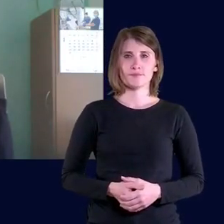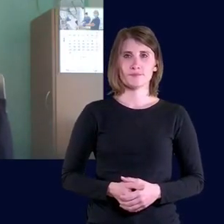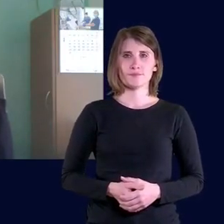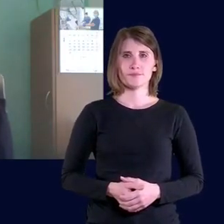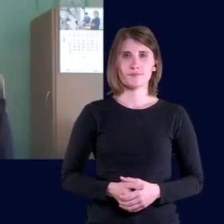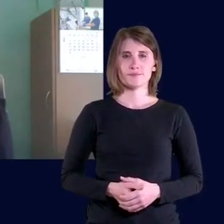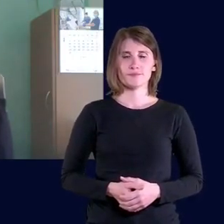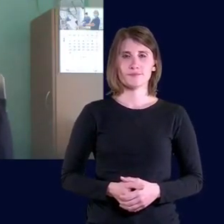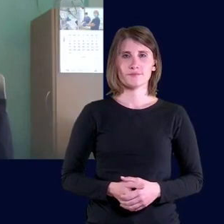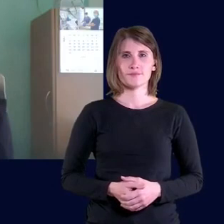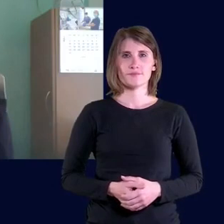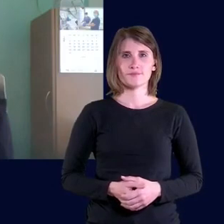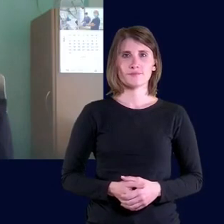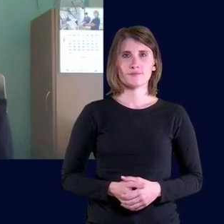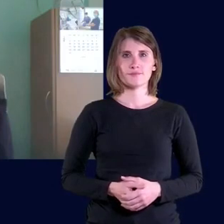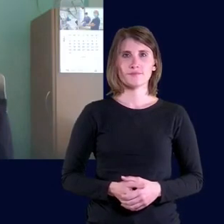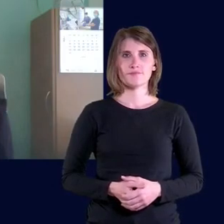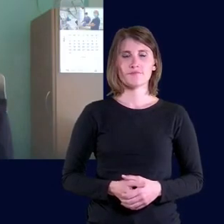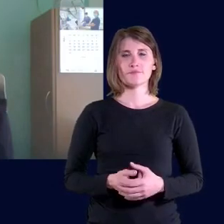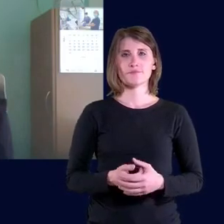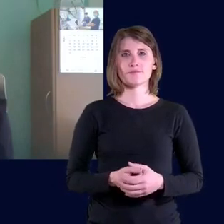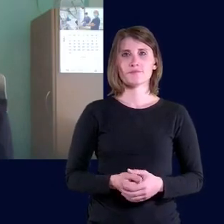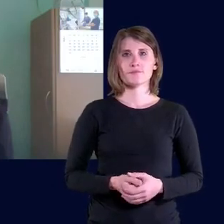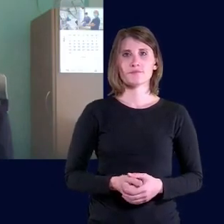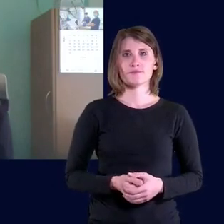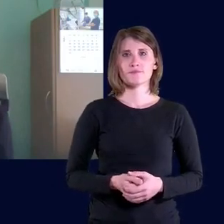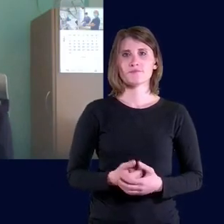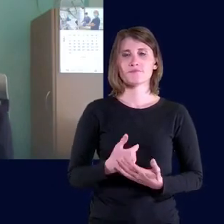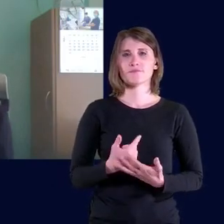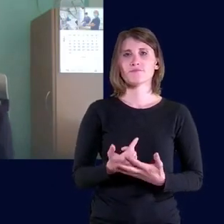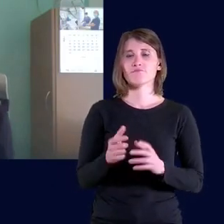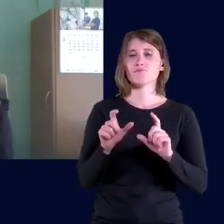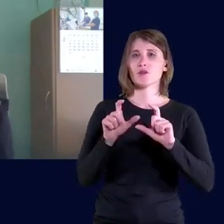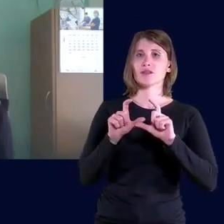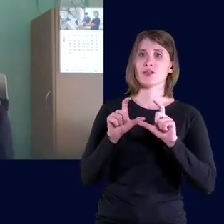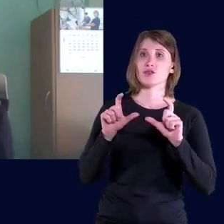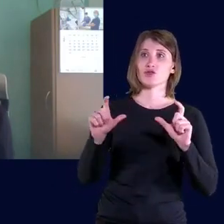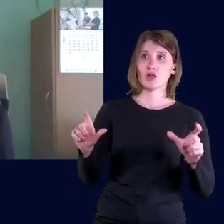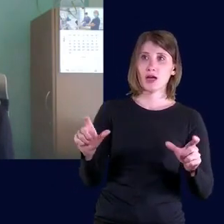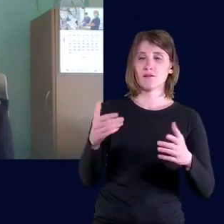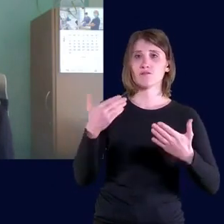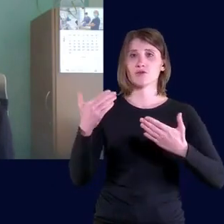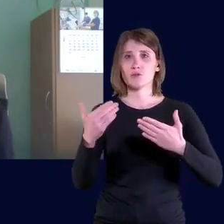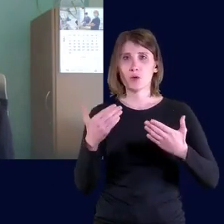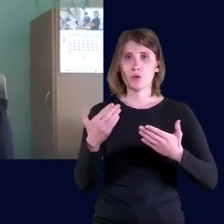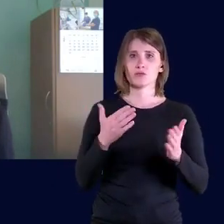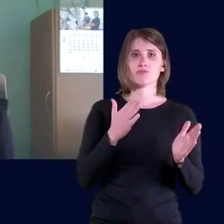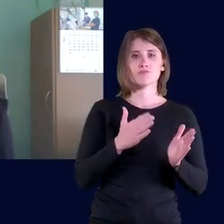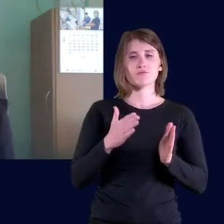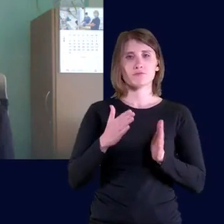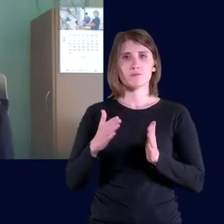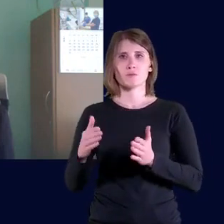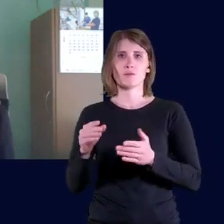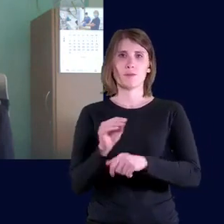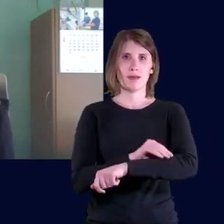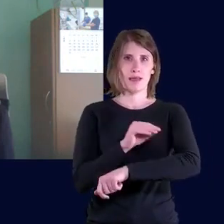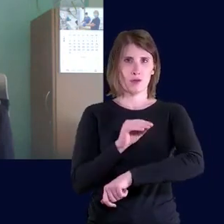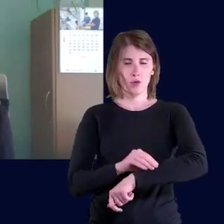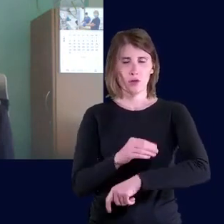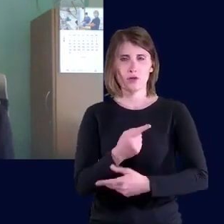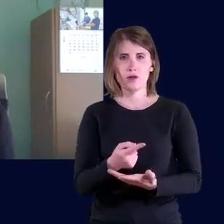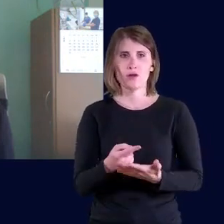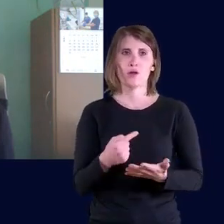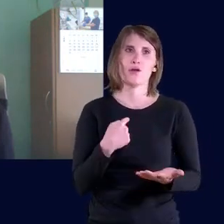h&m znaczy jeżeli chodzi o czas tako sposób tak wypracowania tych metod to nie